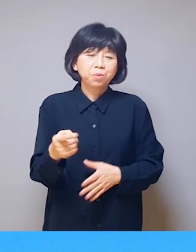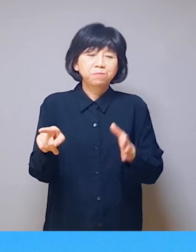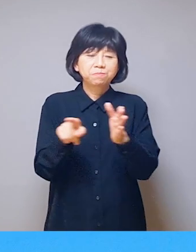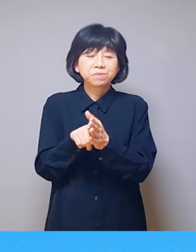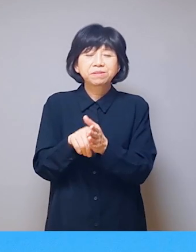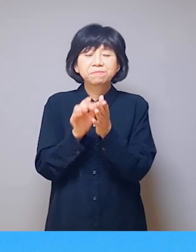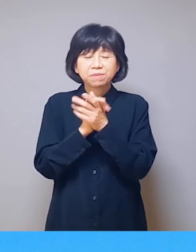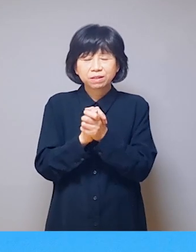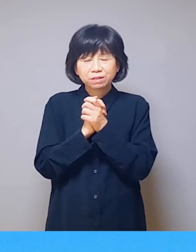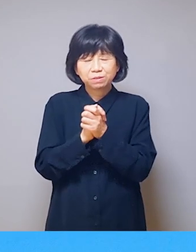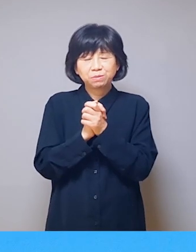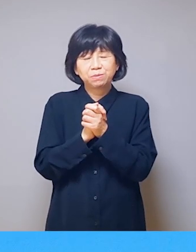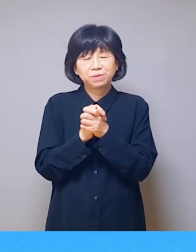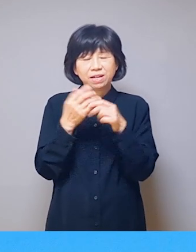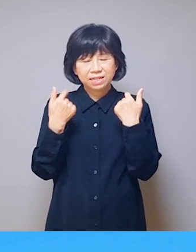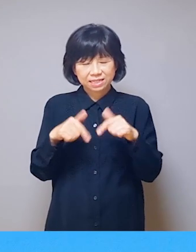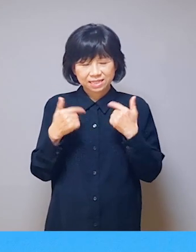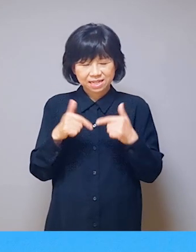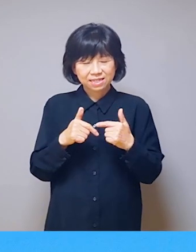믿음의 기도를 잊지 않도록